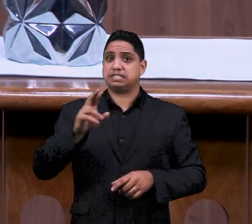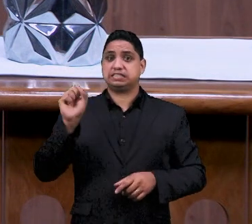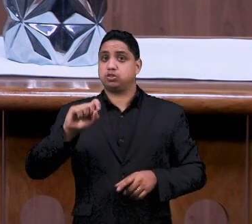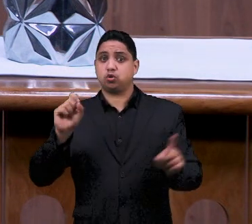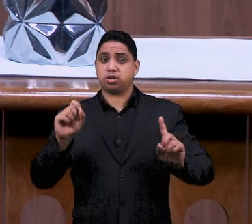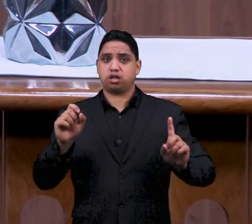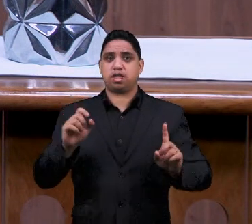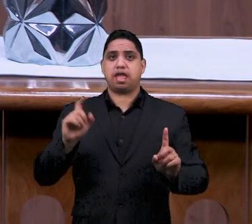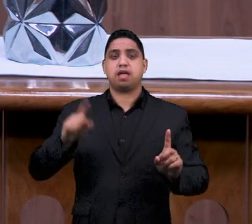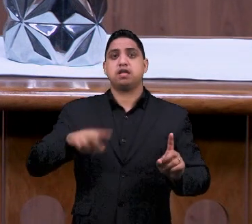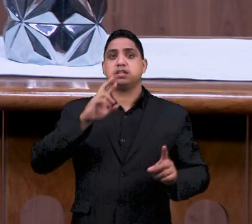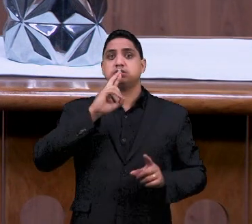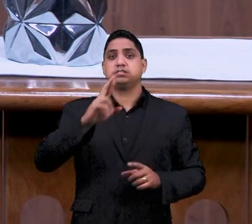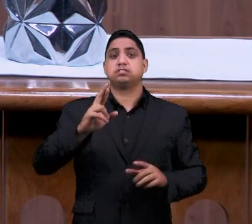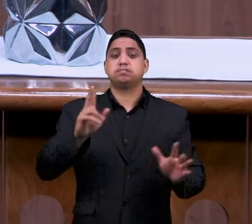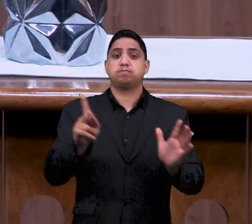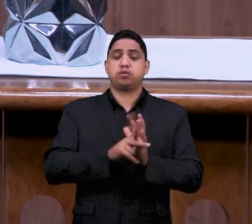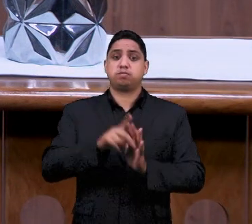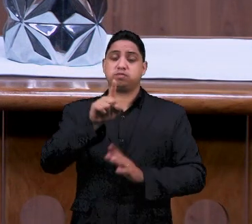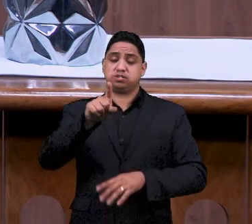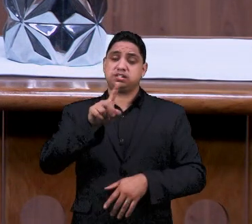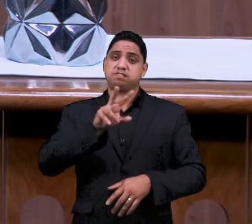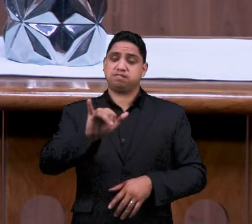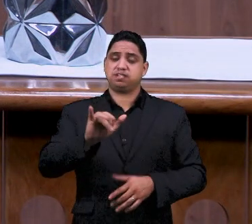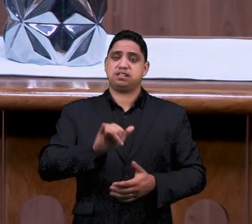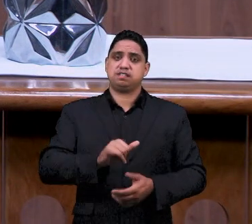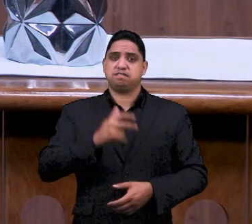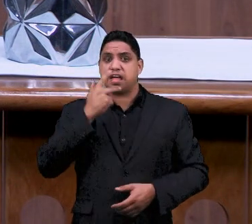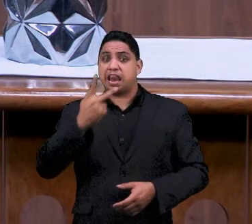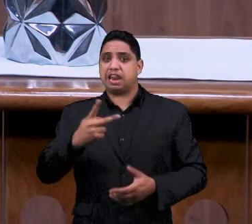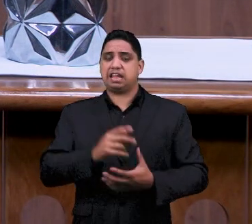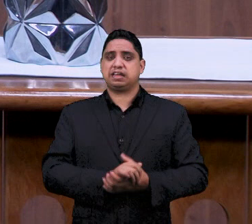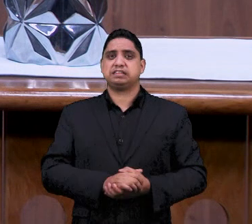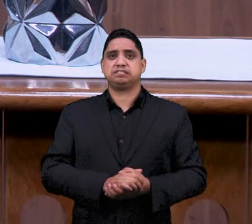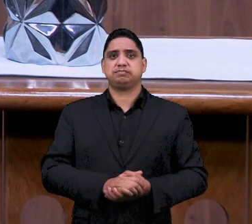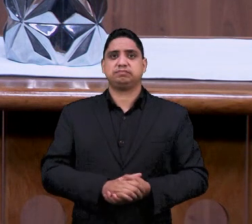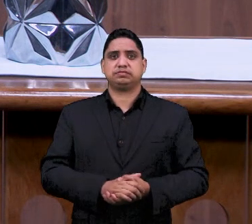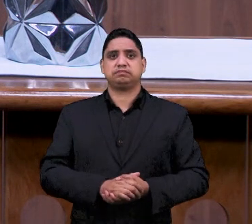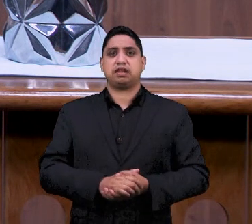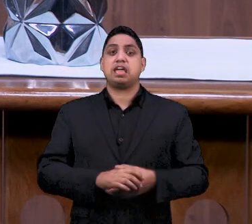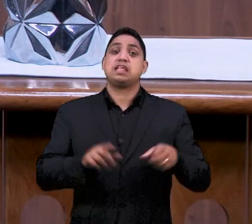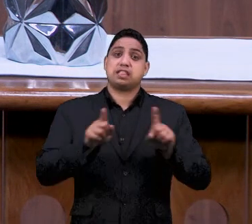non, c'est une réponse que tu vas apporter et tu vas